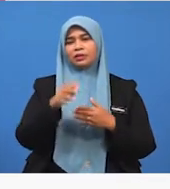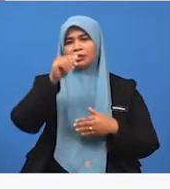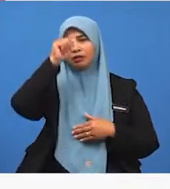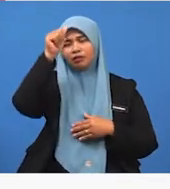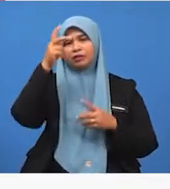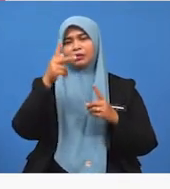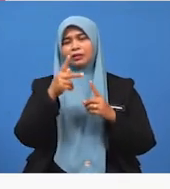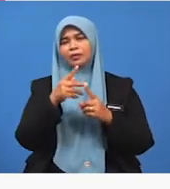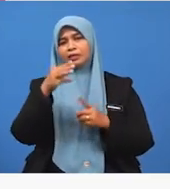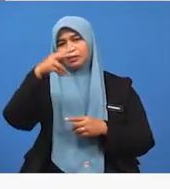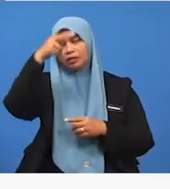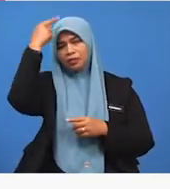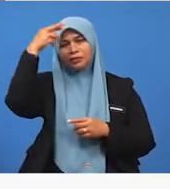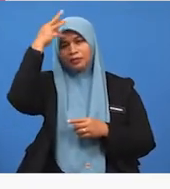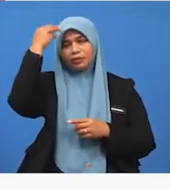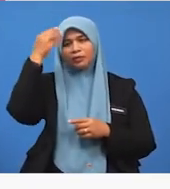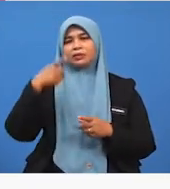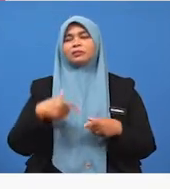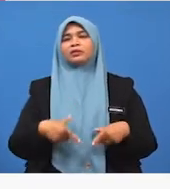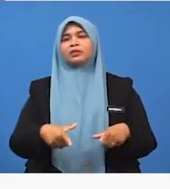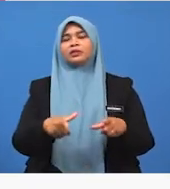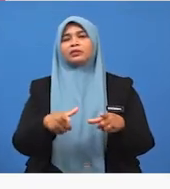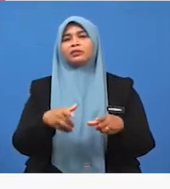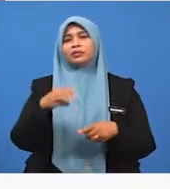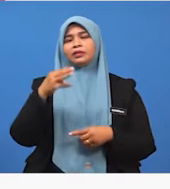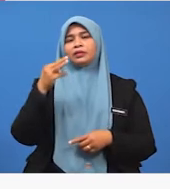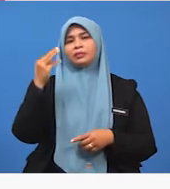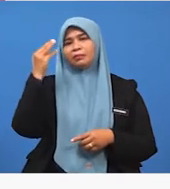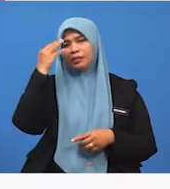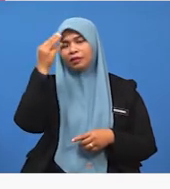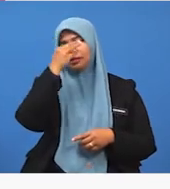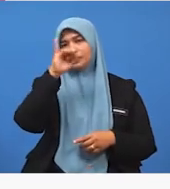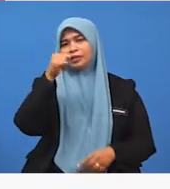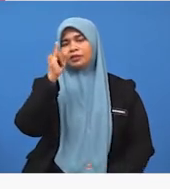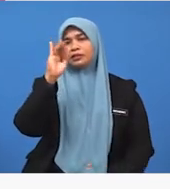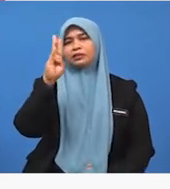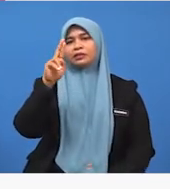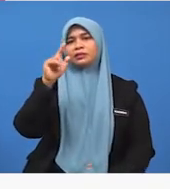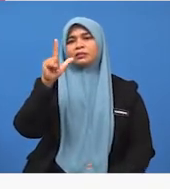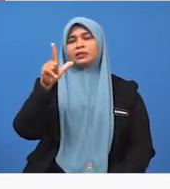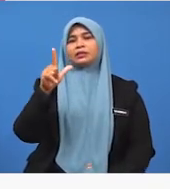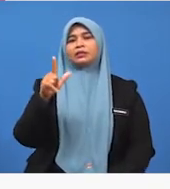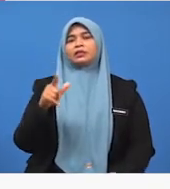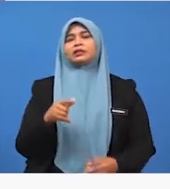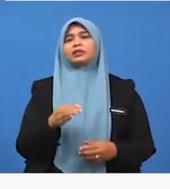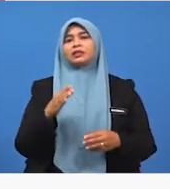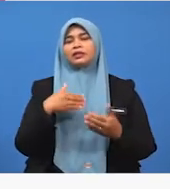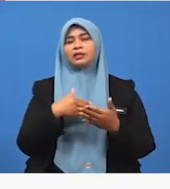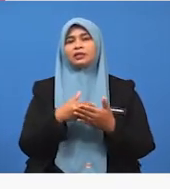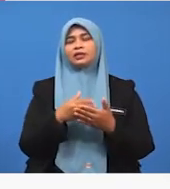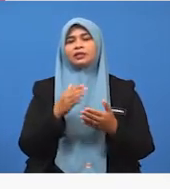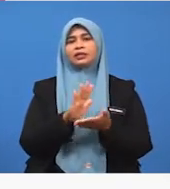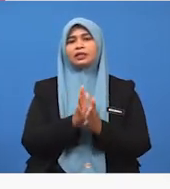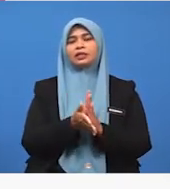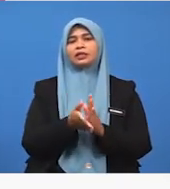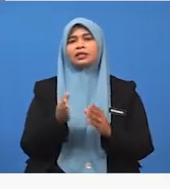Nabi Muhammad melalui perantara malaikat Jibril secara berperingkat hingga menjadi lengkap sebagaimana